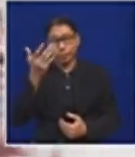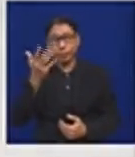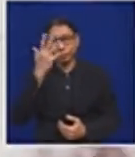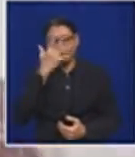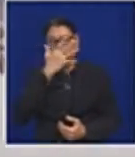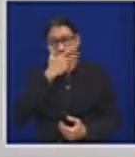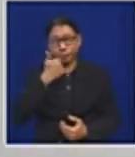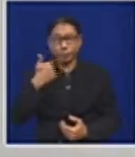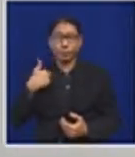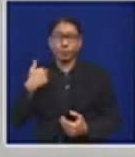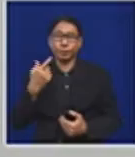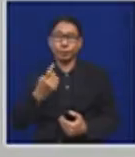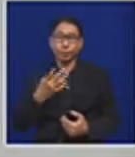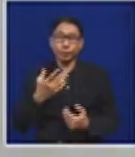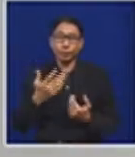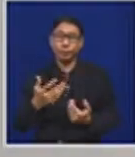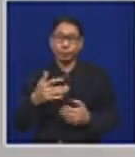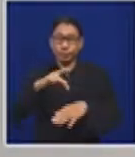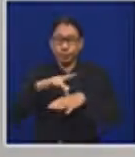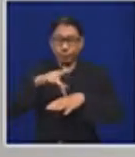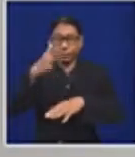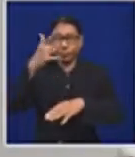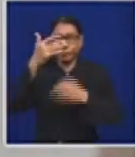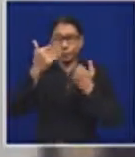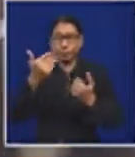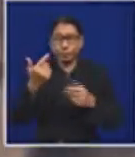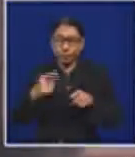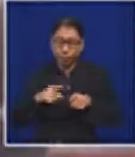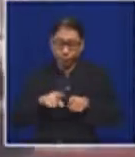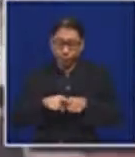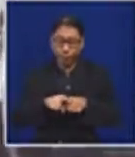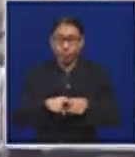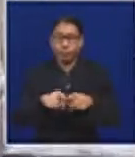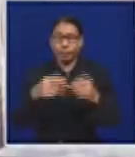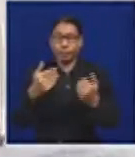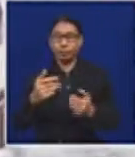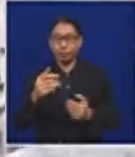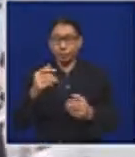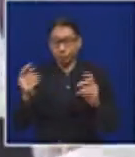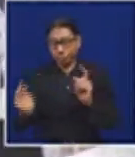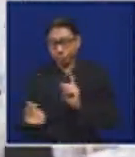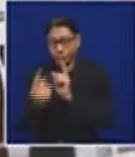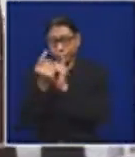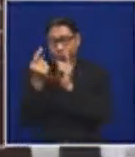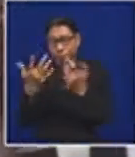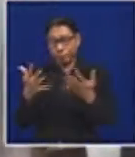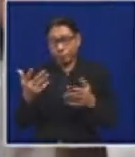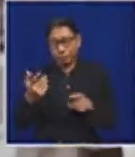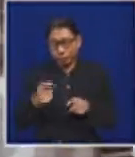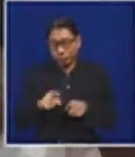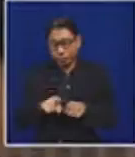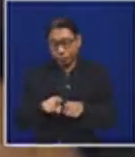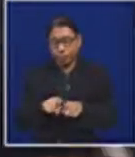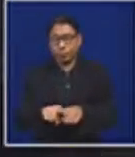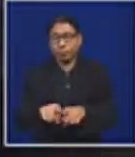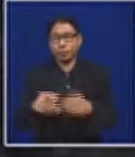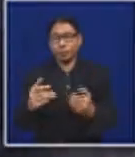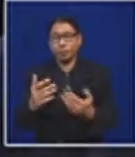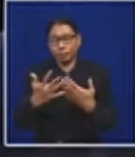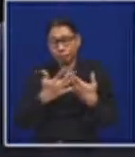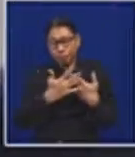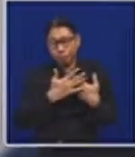ไปหมดจะเกิดอะไรขึ้นถ้าสิ่งที่ธรรมชาติสร้างมาให้คู่กับสิ่งหนึ่งไม่ได้ถูกค้นพบโดยของที่เกิดมาคู่กันกับมันในเพลงความ